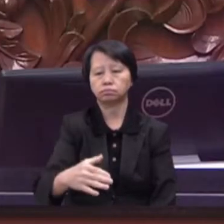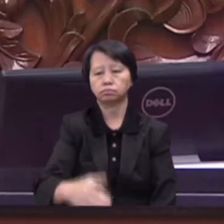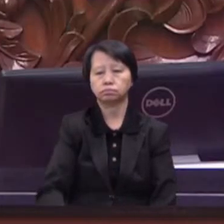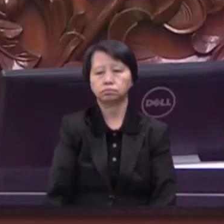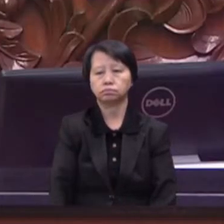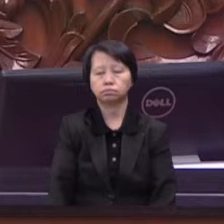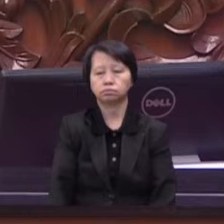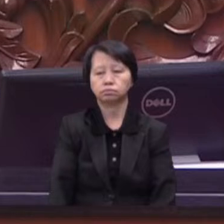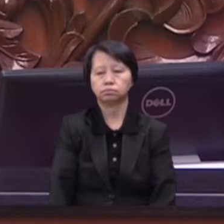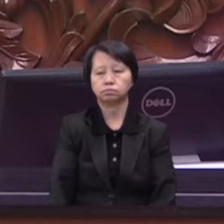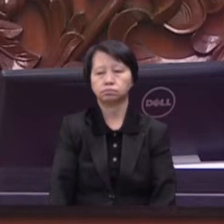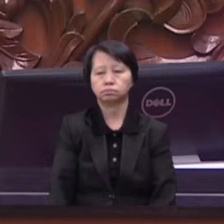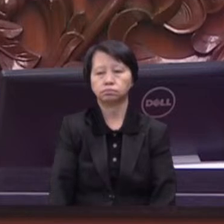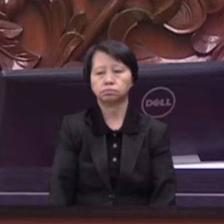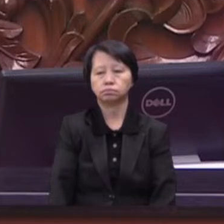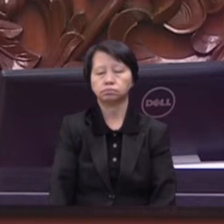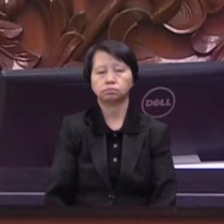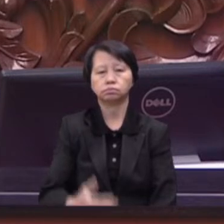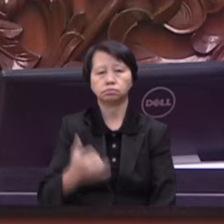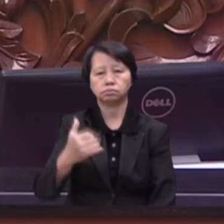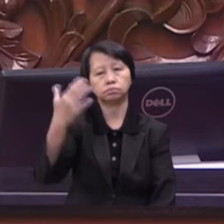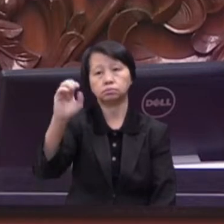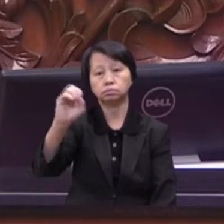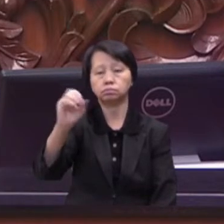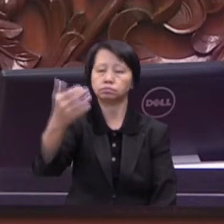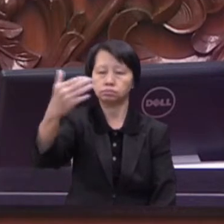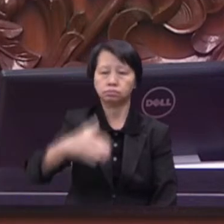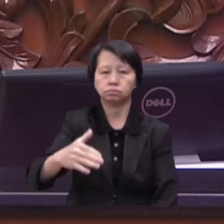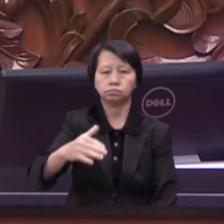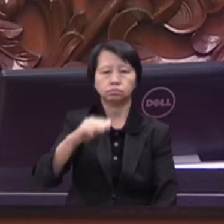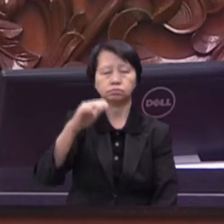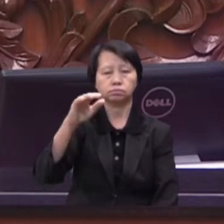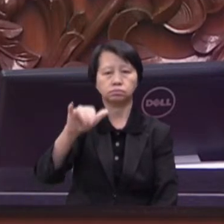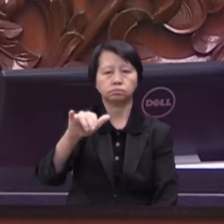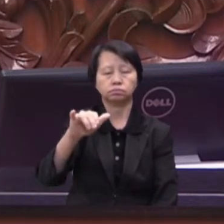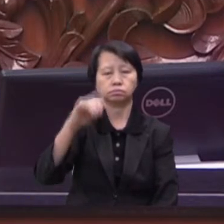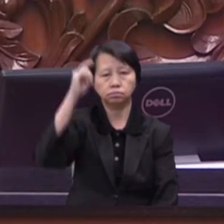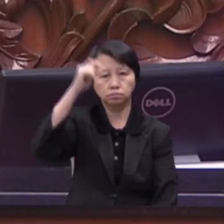maka saya sekarang menjemput yang bawah mata